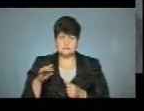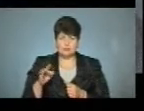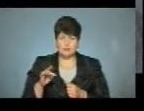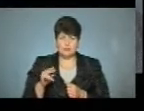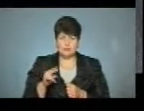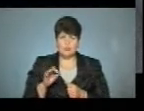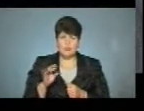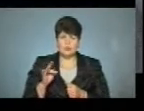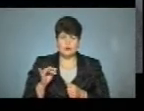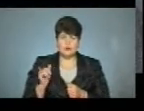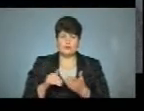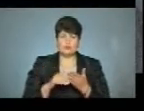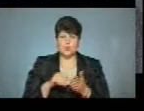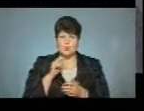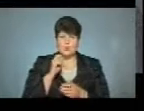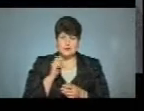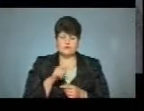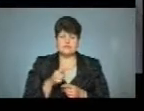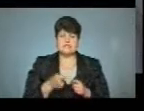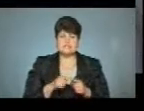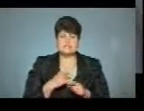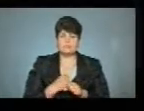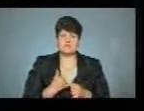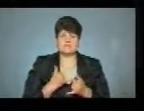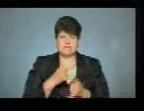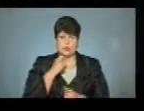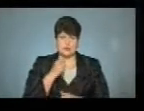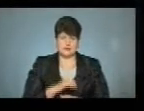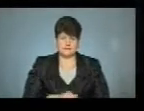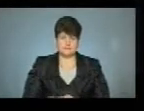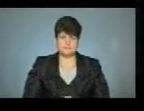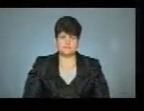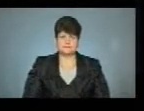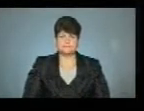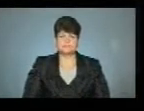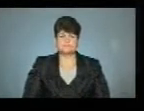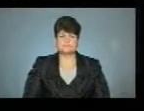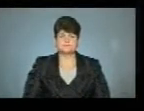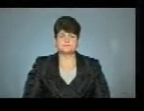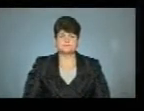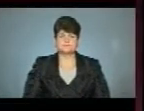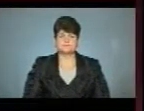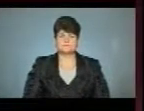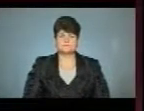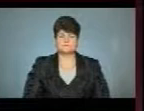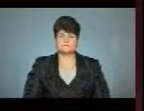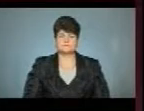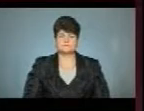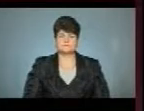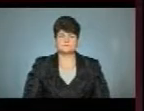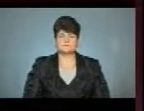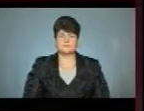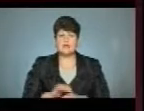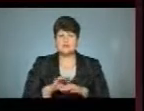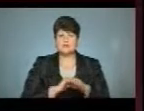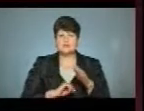яка Бевер Україн, допомога Україні, вони зробили це для України. Тарас Бурак, Андрій Прокопів. Новини.